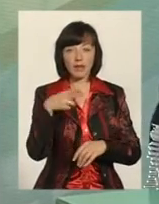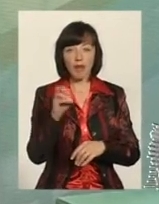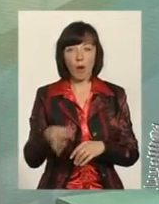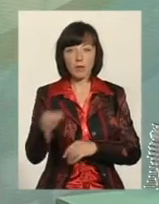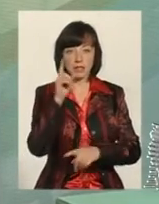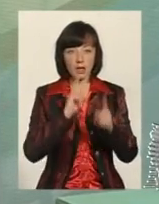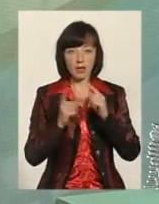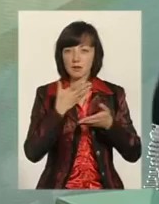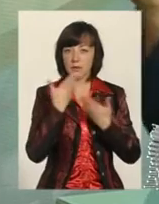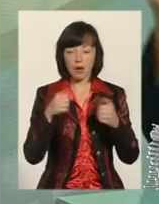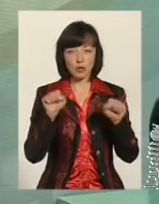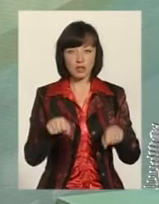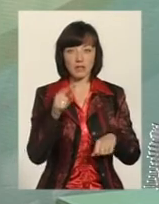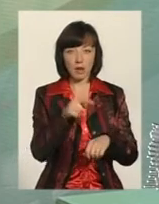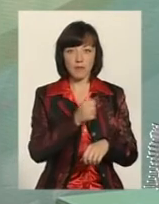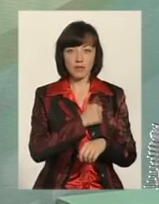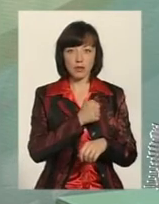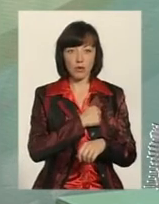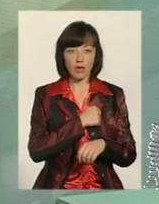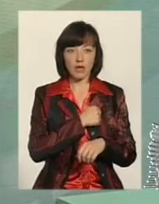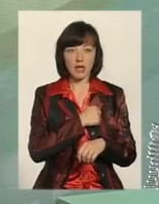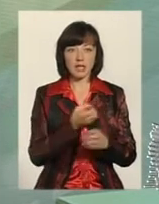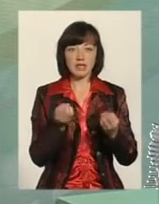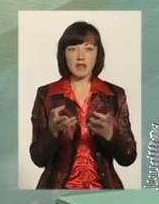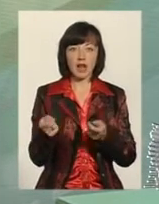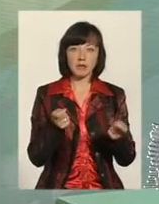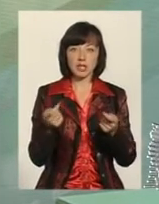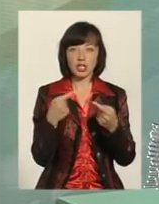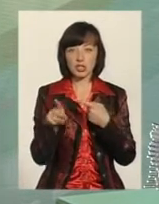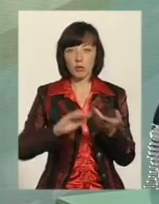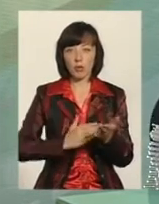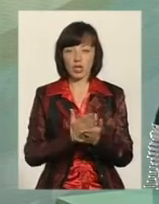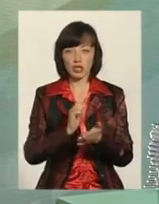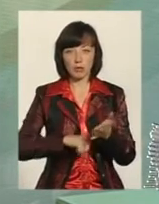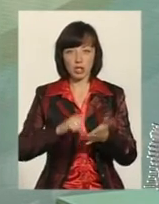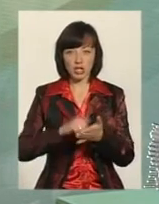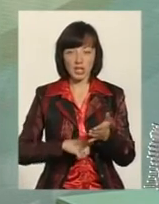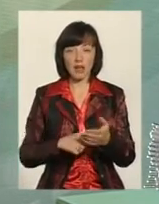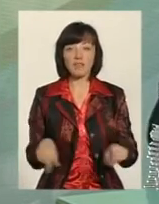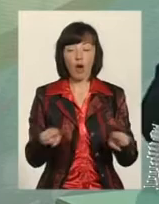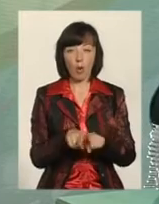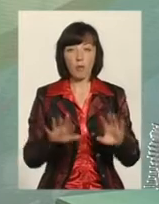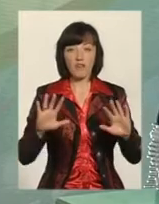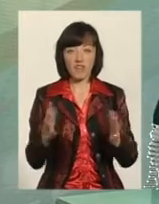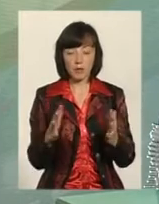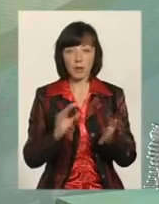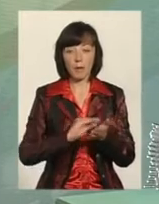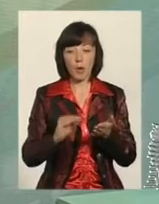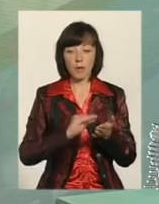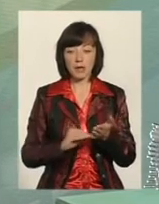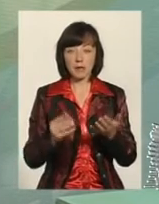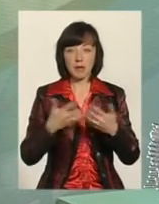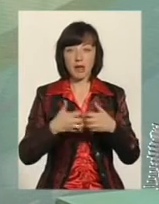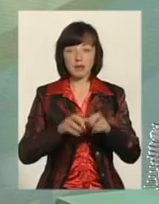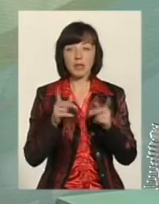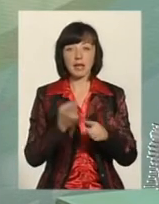рада не має можливості, бо там військово-цивільні адміністрації, там якісь інші політичні причини. В такому випадку прописується механізм, як